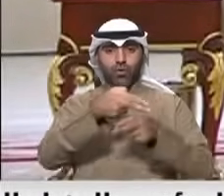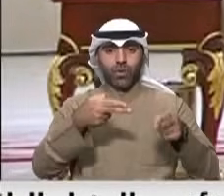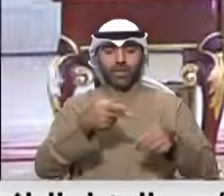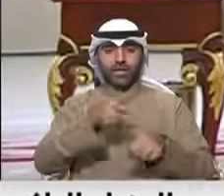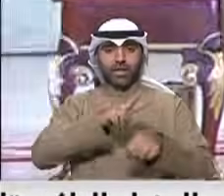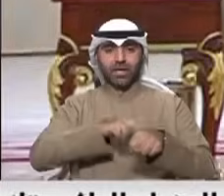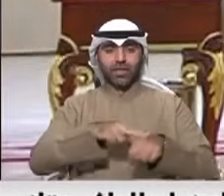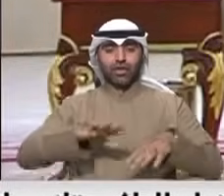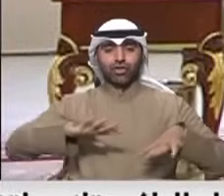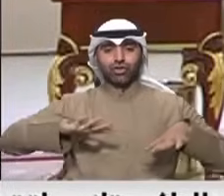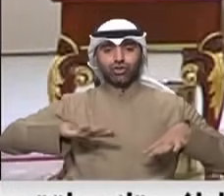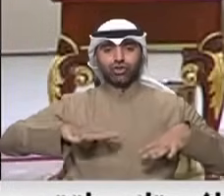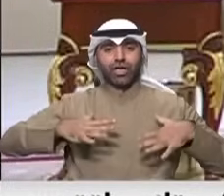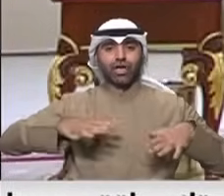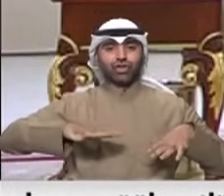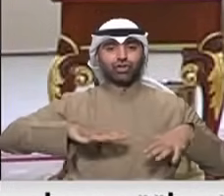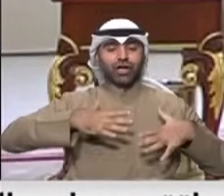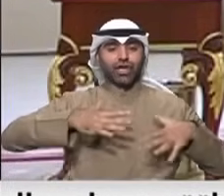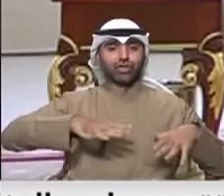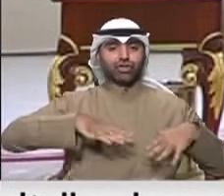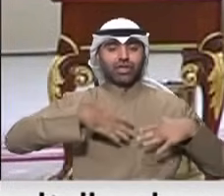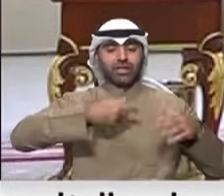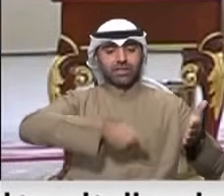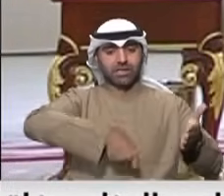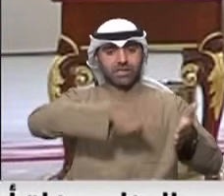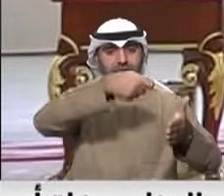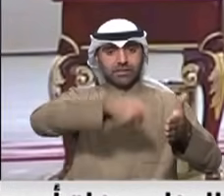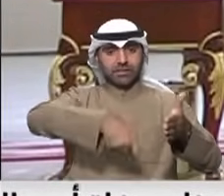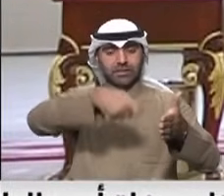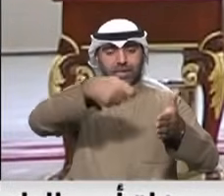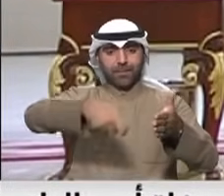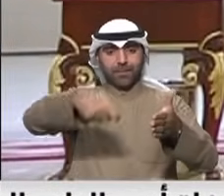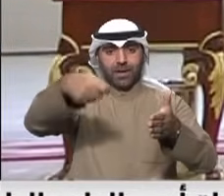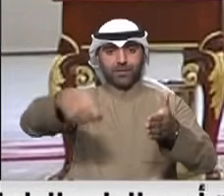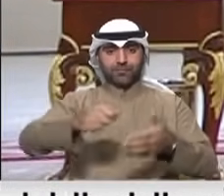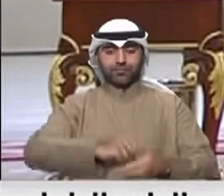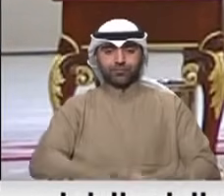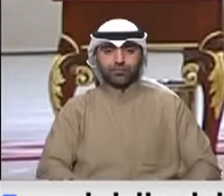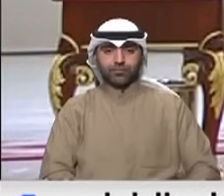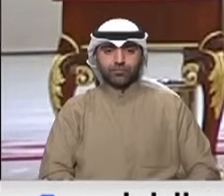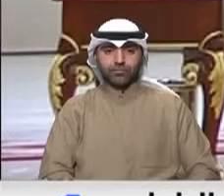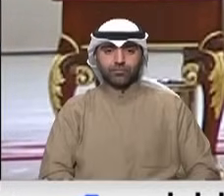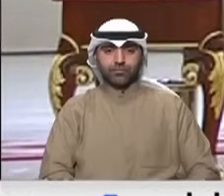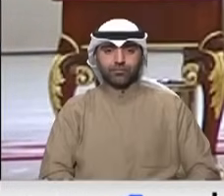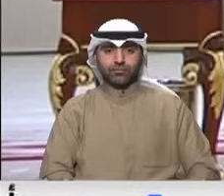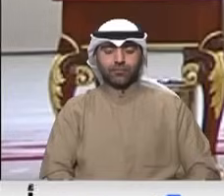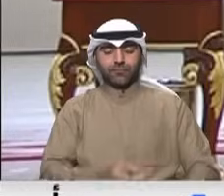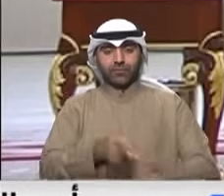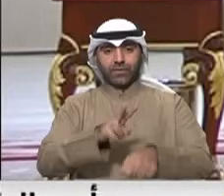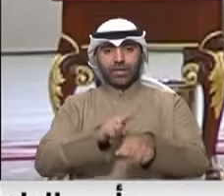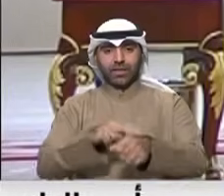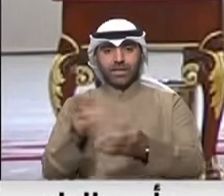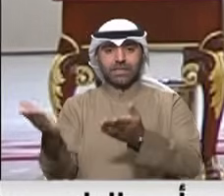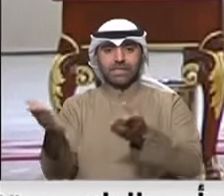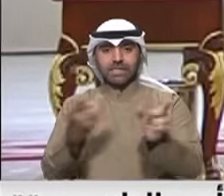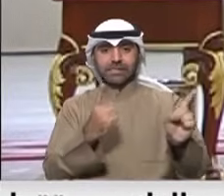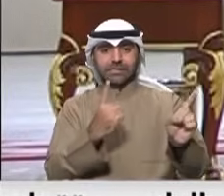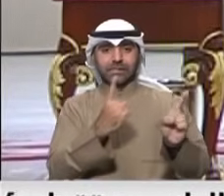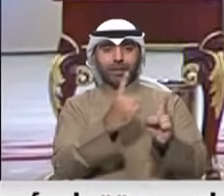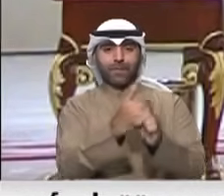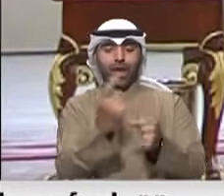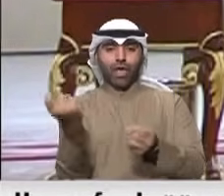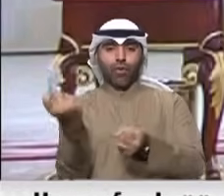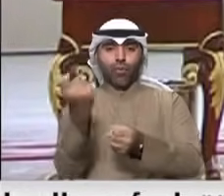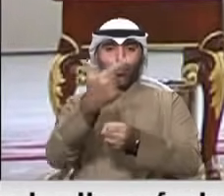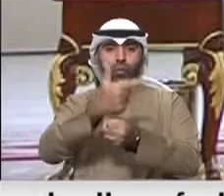طيب الله ثراه وجعل الجنه مثواه وعدد من الشيوخ الكرام وقد كان في استقبال سموه على